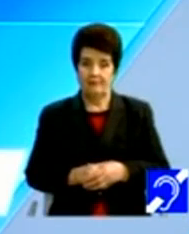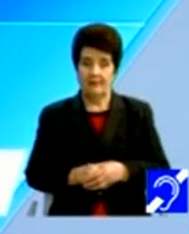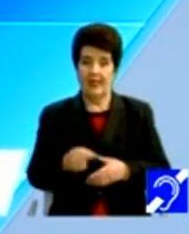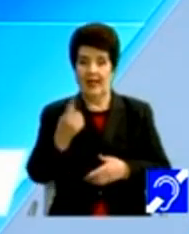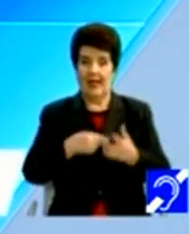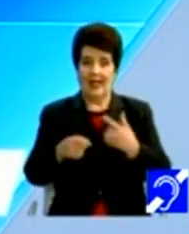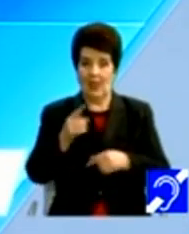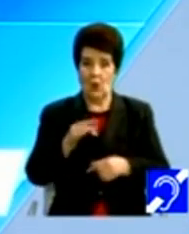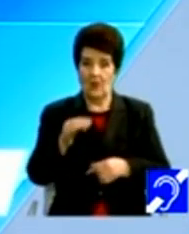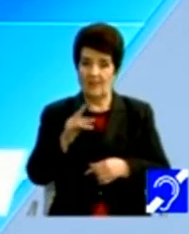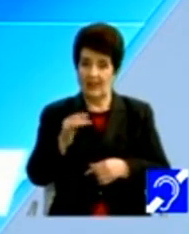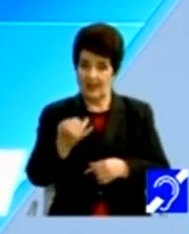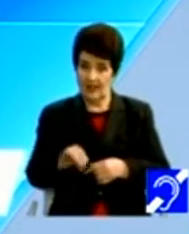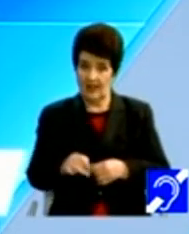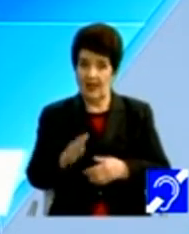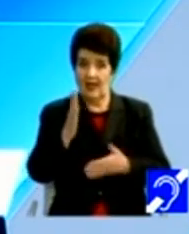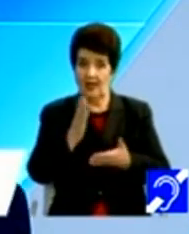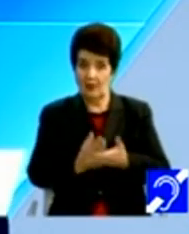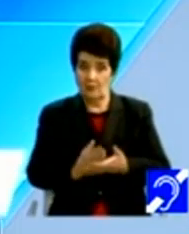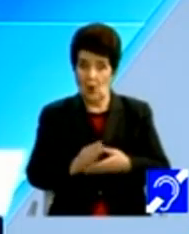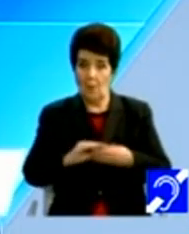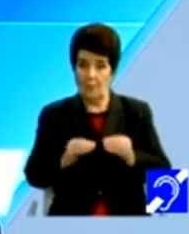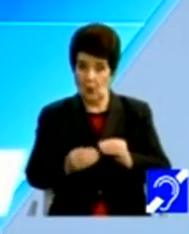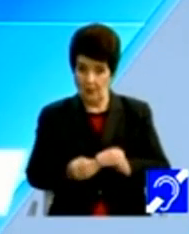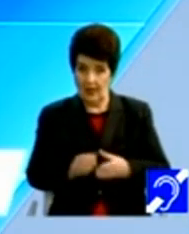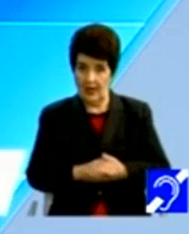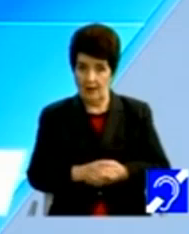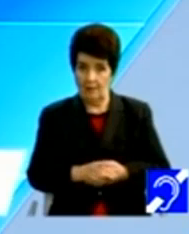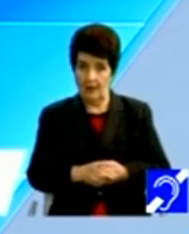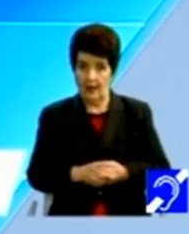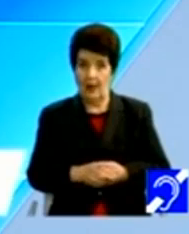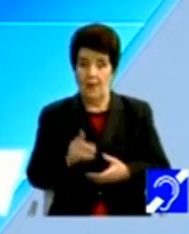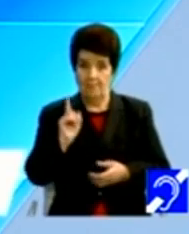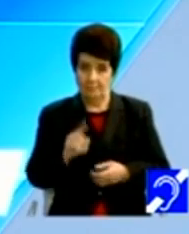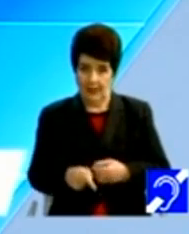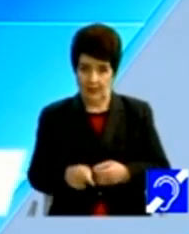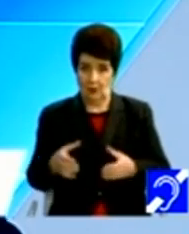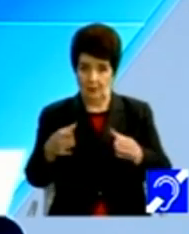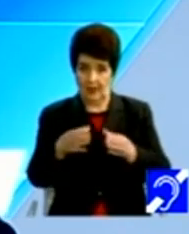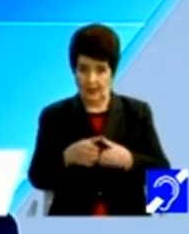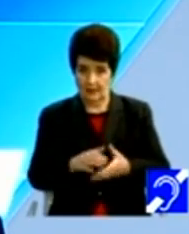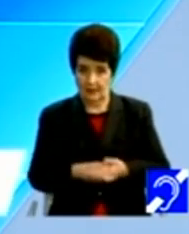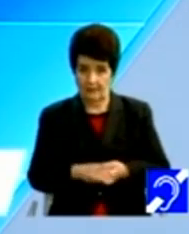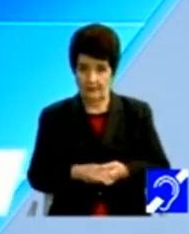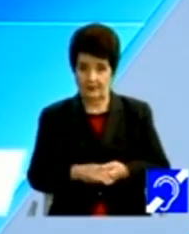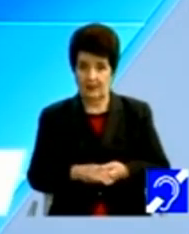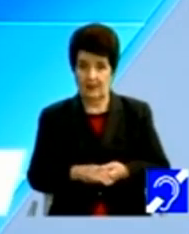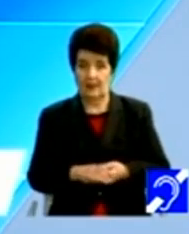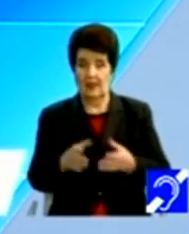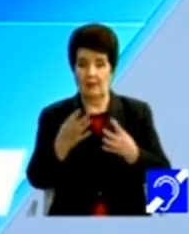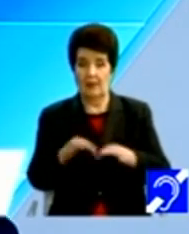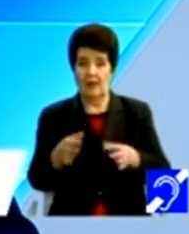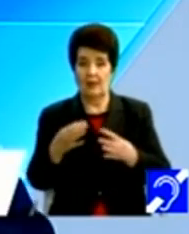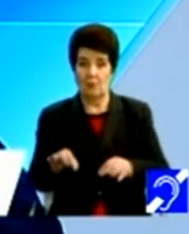reunificării Republicii Moldova rămâne de problemă și primordială pentru partidul pe care îl reprezint, da, pe Partidul